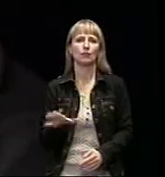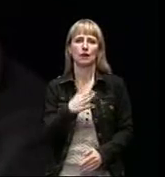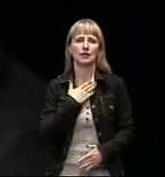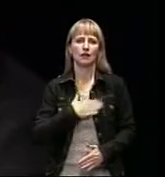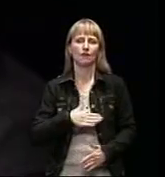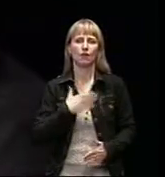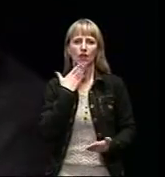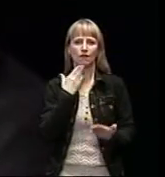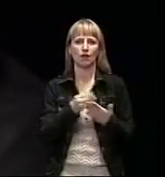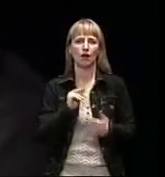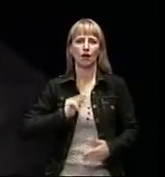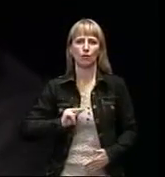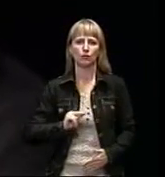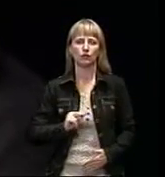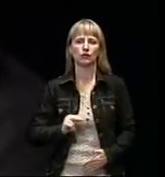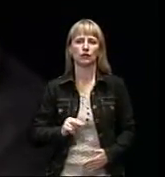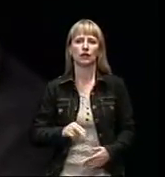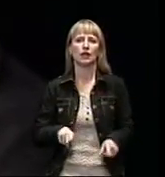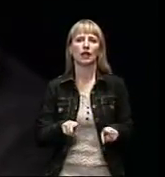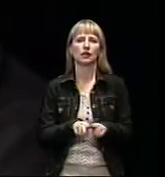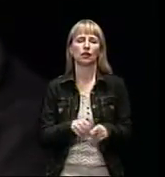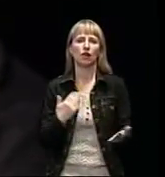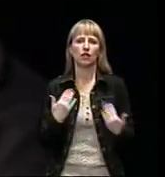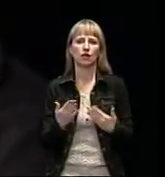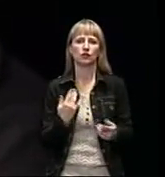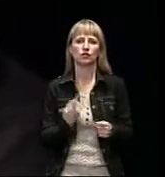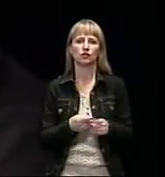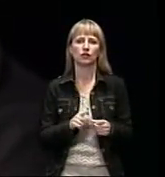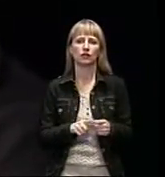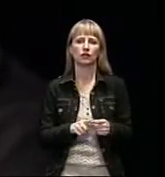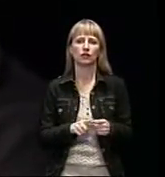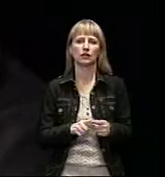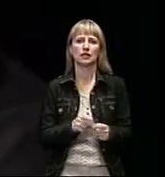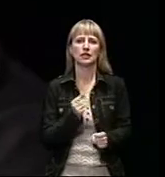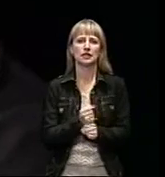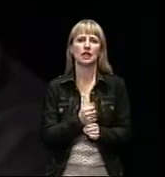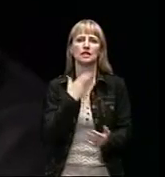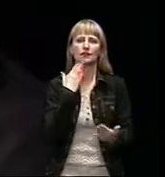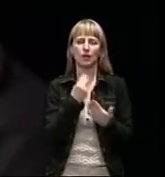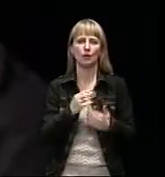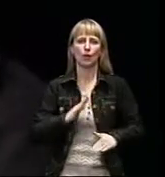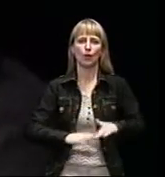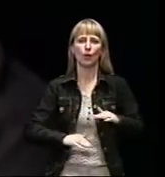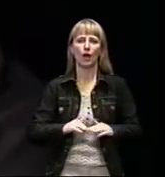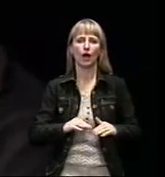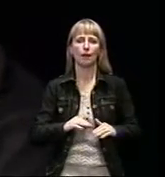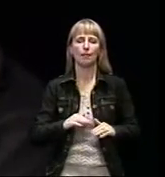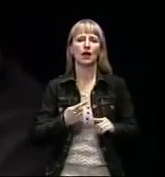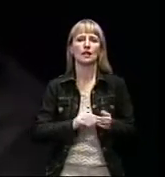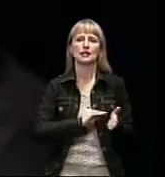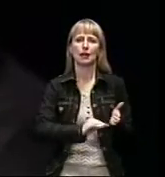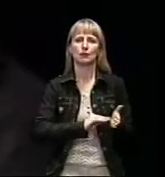работой. Такой подход, он во всем мире называется do it yourself. То есть, сделай своими руками. То есть, это напиши